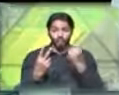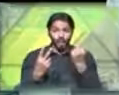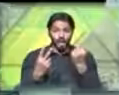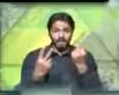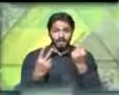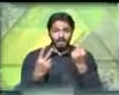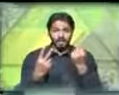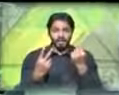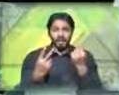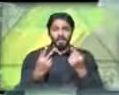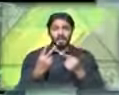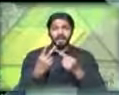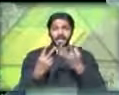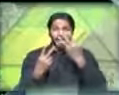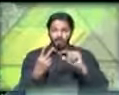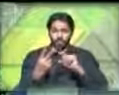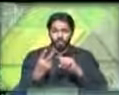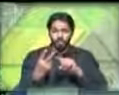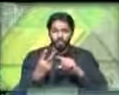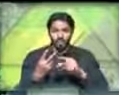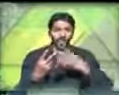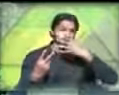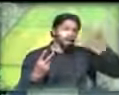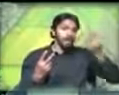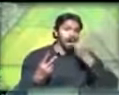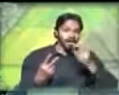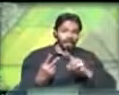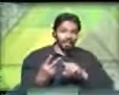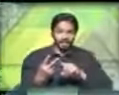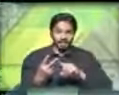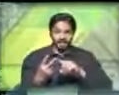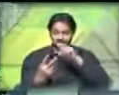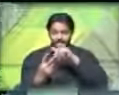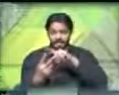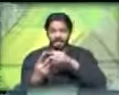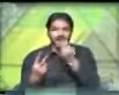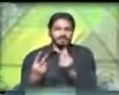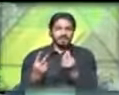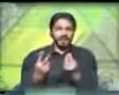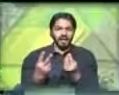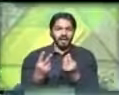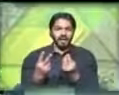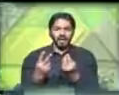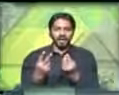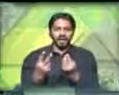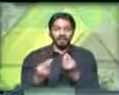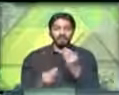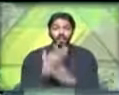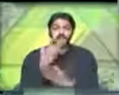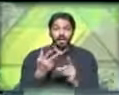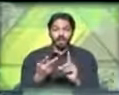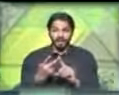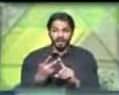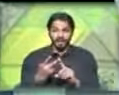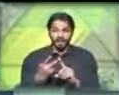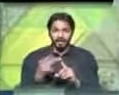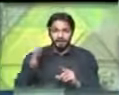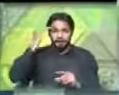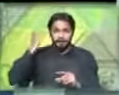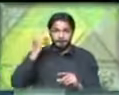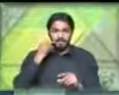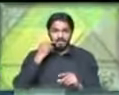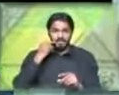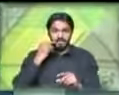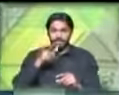وإنما استعمل ما آتاه الله عز وجل من نور. الله. من نور القضاء ومن نور